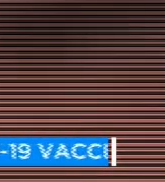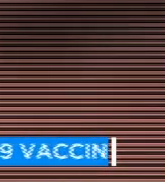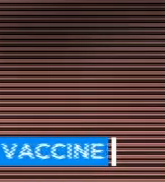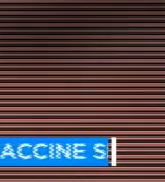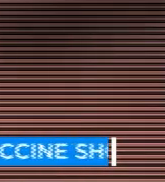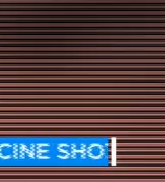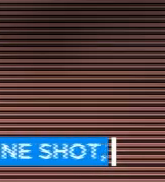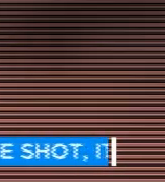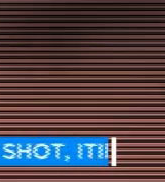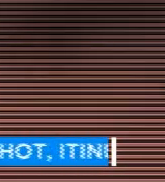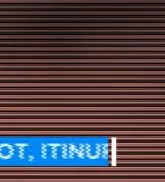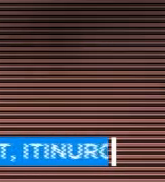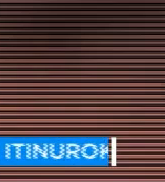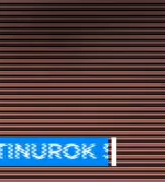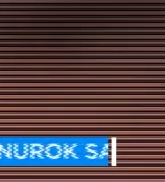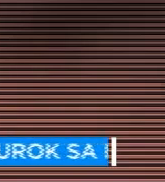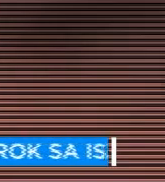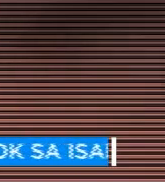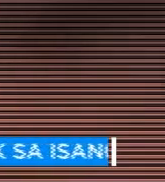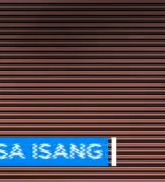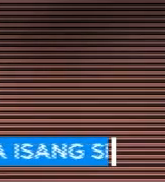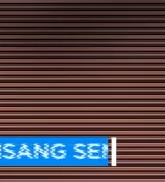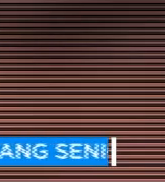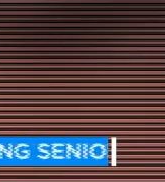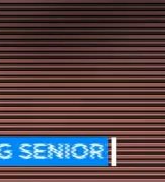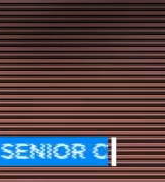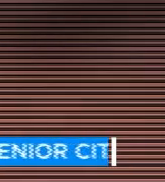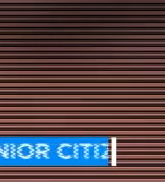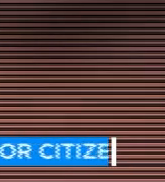Wait lang daw po. Sige na.